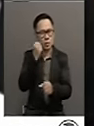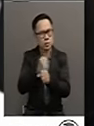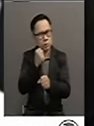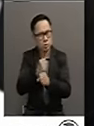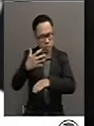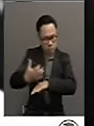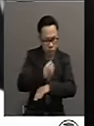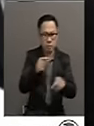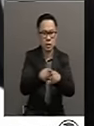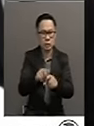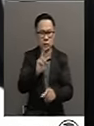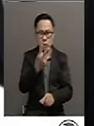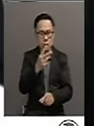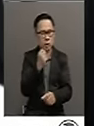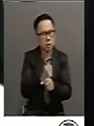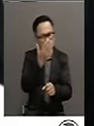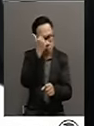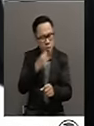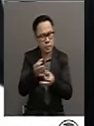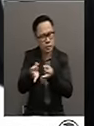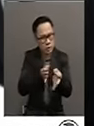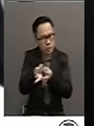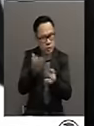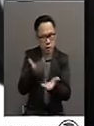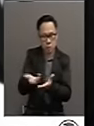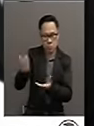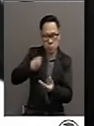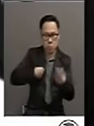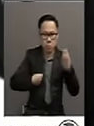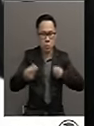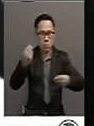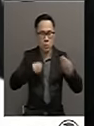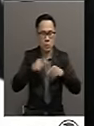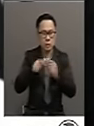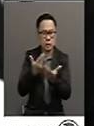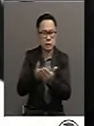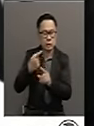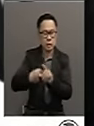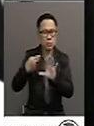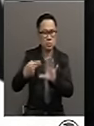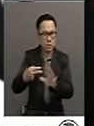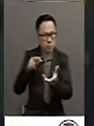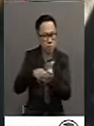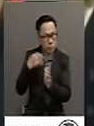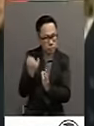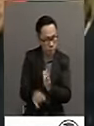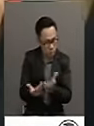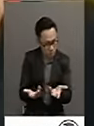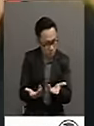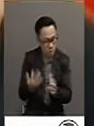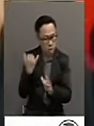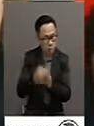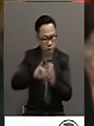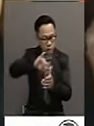องในคราวเดียวกันฉะนั้นการที่รับเงินจากไทยเบฟนะครับเดือนละ 50,000 บาทอันนี้เข้าข่ายผิดจริย